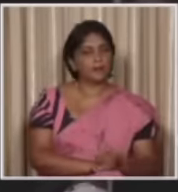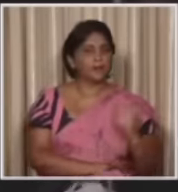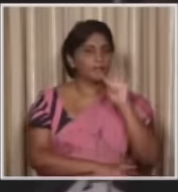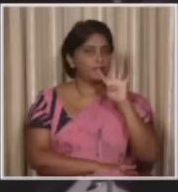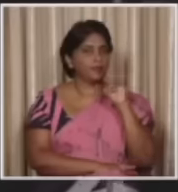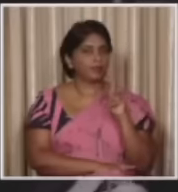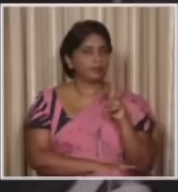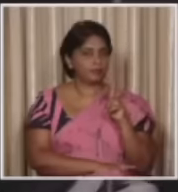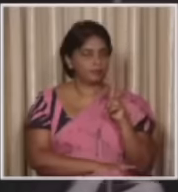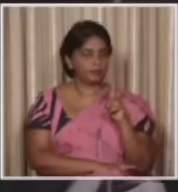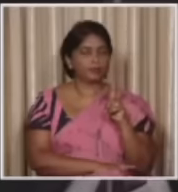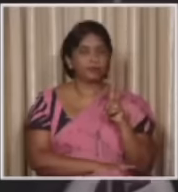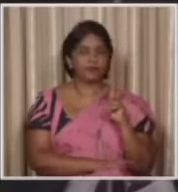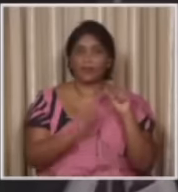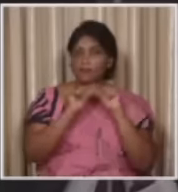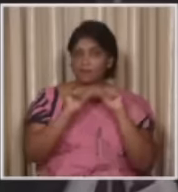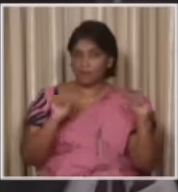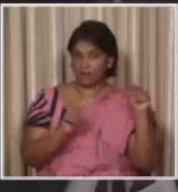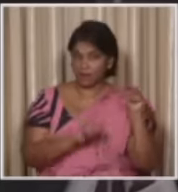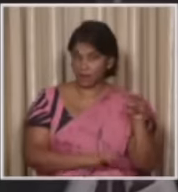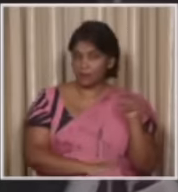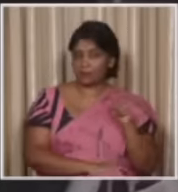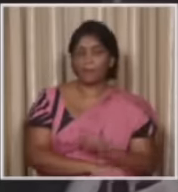41 වගන්තියේ